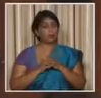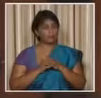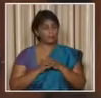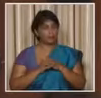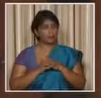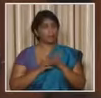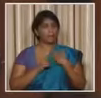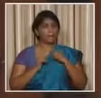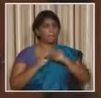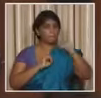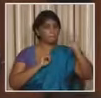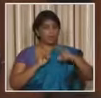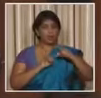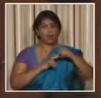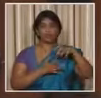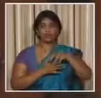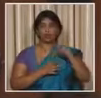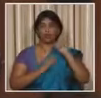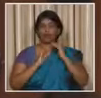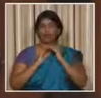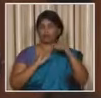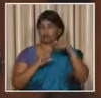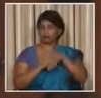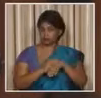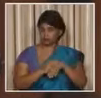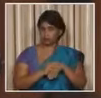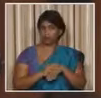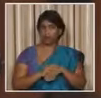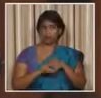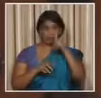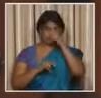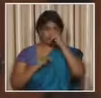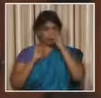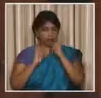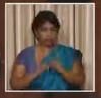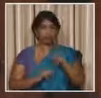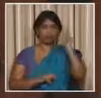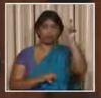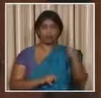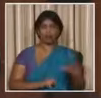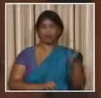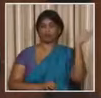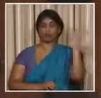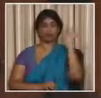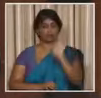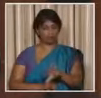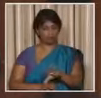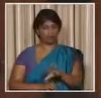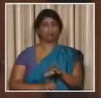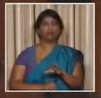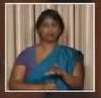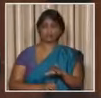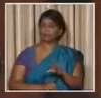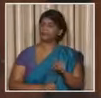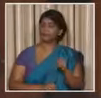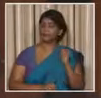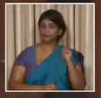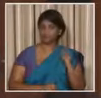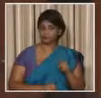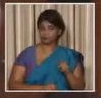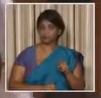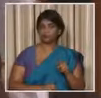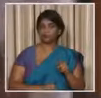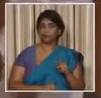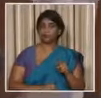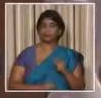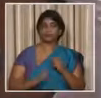பொறுப்பாக விட்டிருக்கிறார்கள். உண்மையிலே இந்த இந்த நான் பெயர் குறிப்பிடவில்லை. கௌரவ தலைமை தாங்க நான் பெயர் குறிப்பிடவில்லை. உண்மையிலே